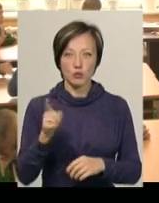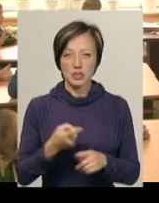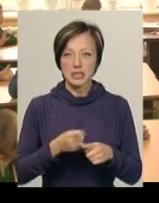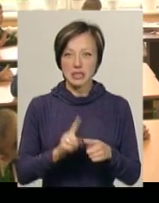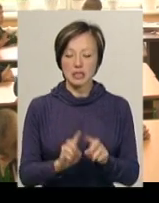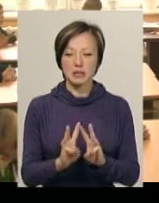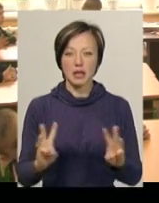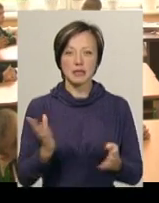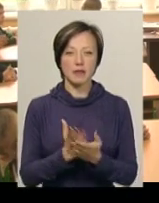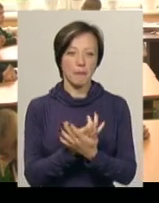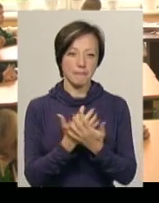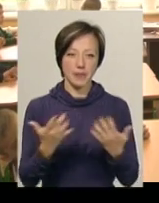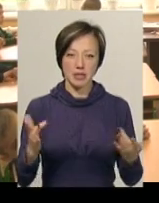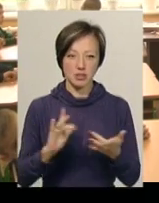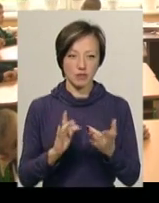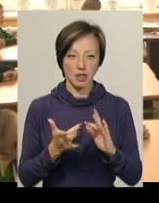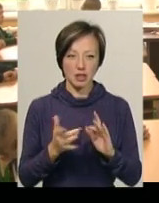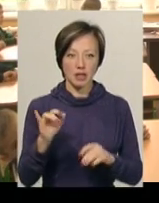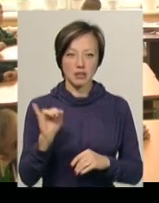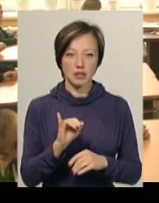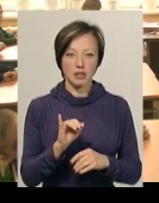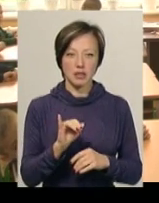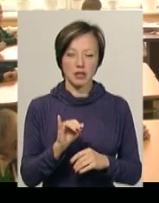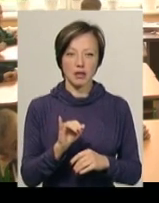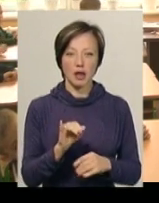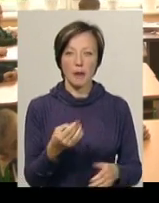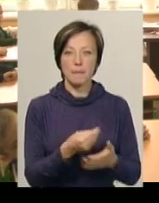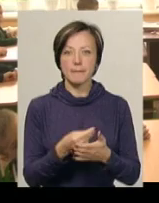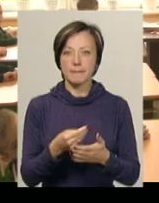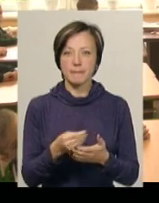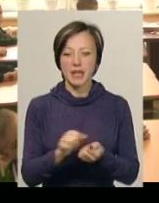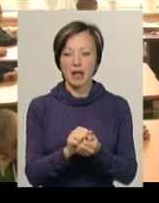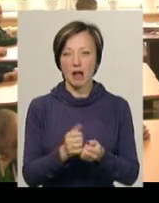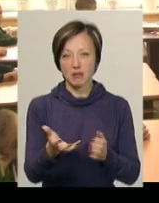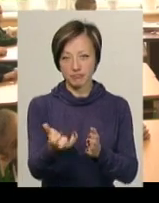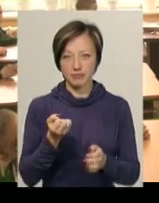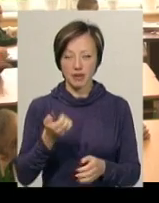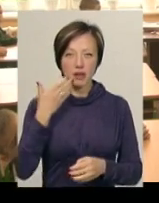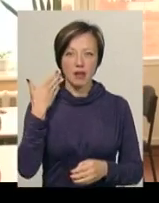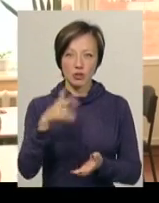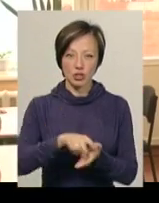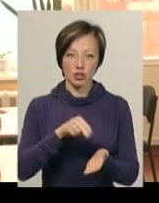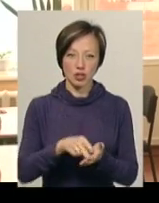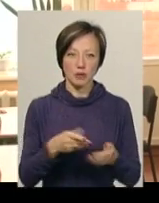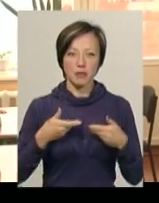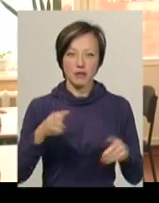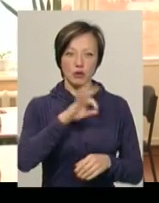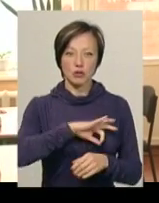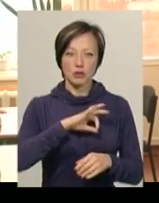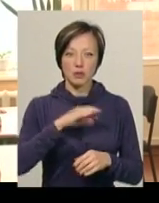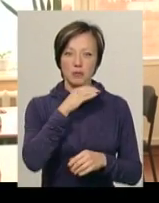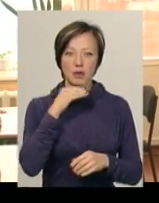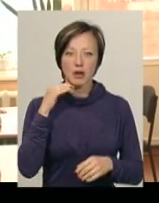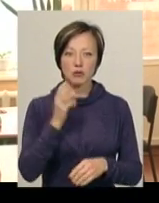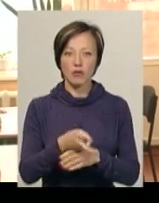цих сайтів є безліч в інтернеті і матеріали дуже легко звідти дістати, скачати. Ми використовуємо дуже